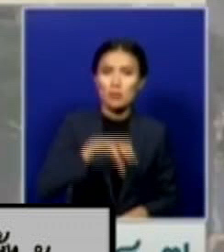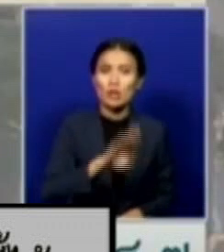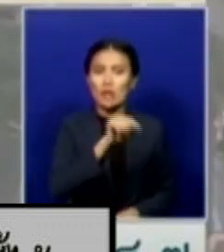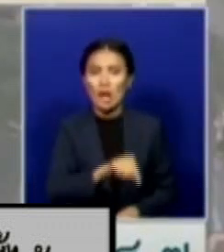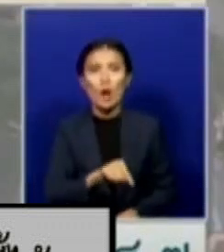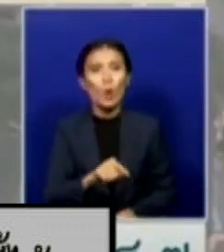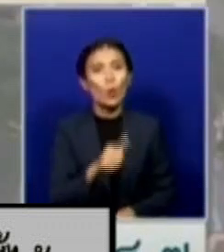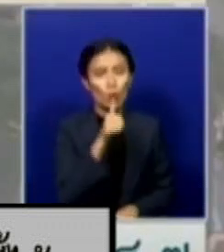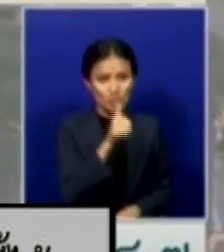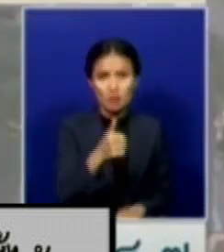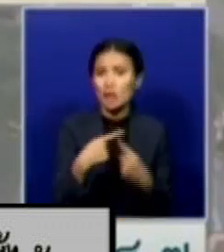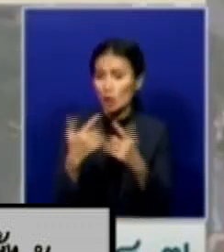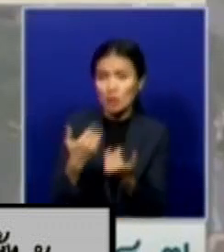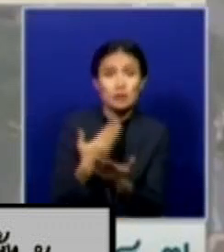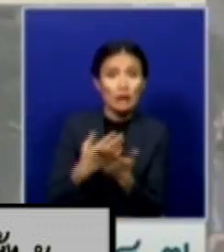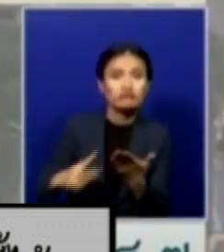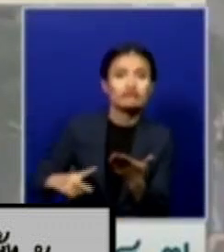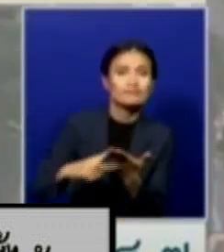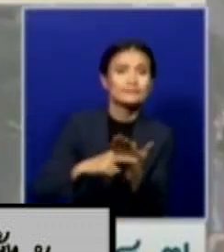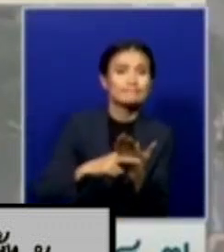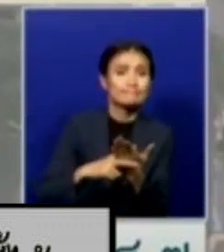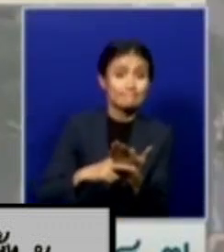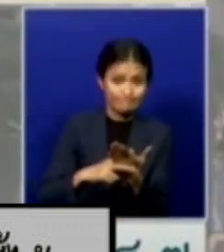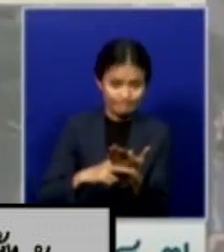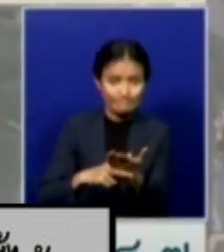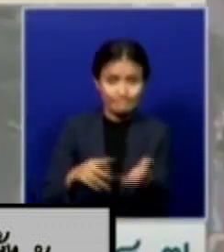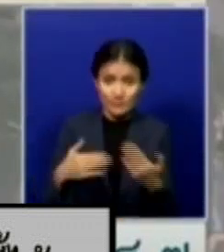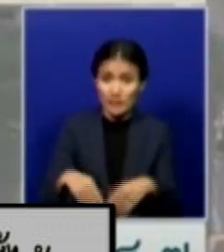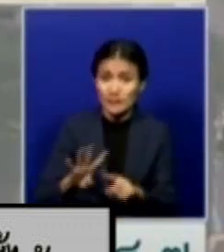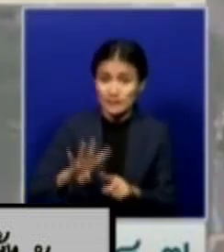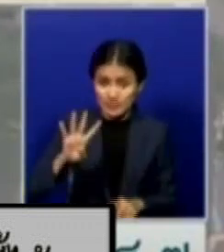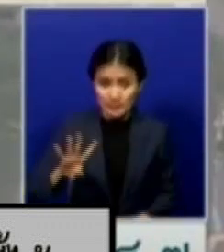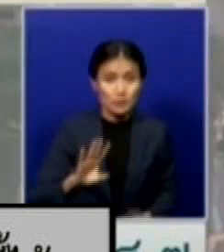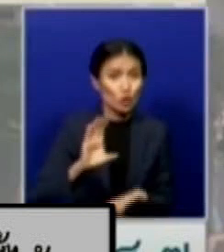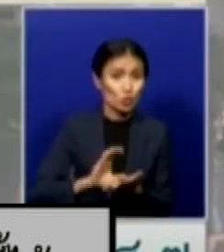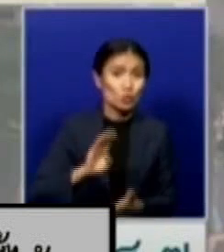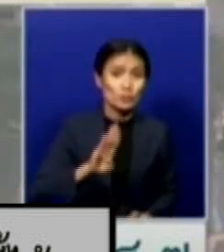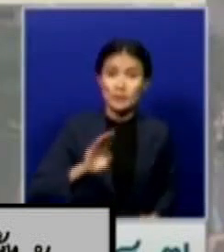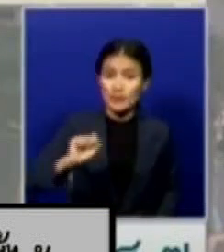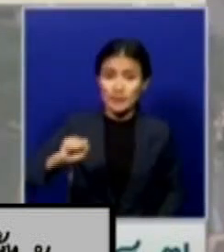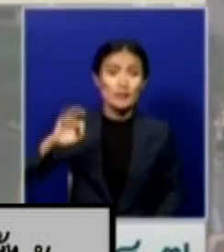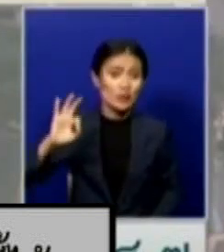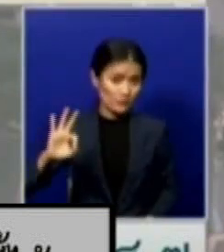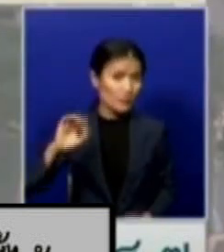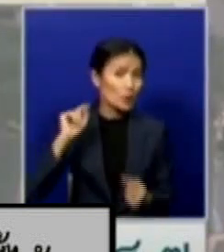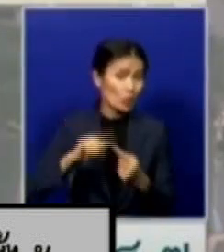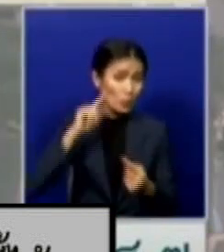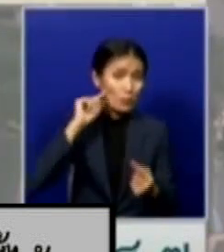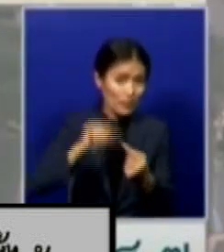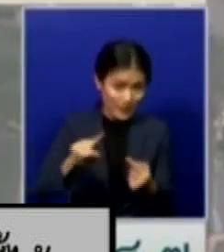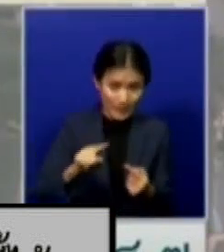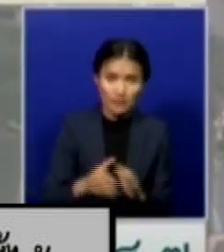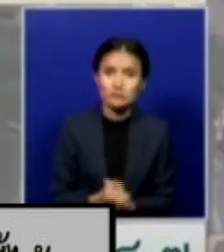าพคล่องในช่วงการระบาดของโควิด-19 4กองทุน BSF ถูกออกแบบให้มีวัตถุประสงค์เพื่อรักษาเสถียร